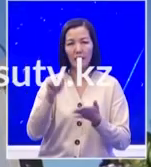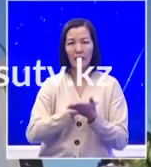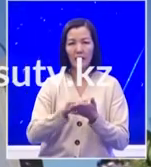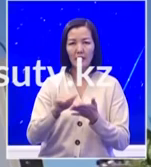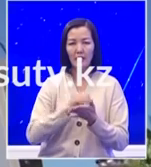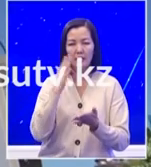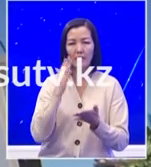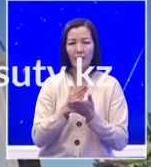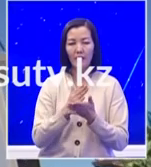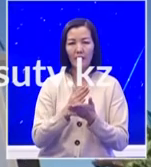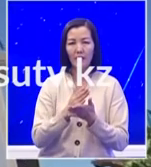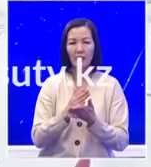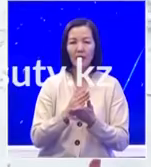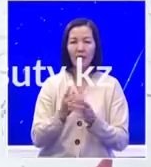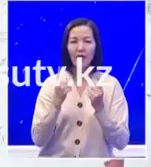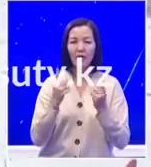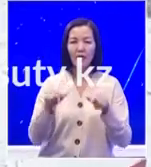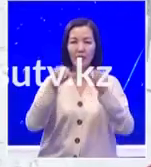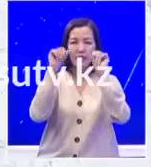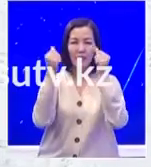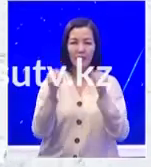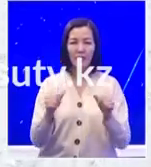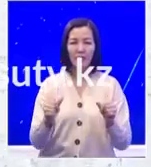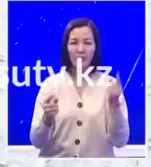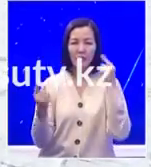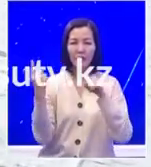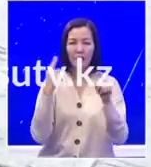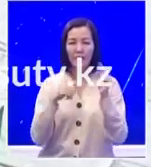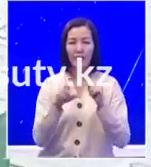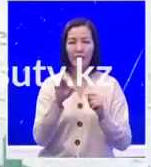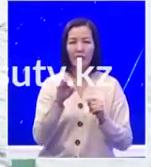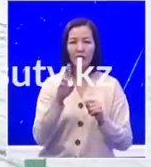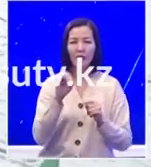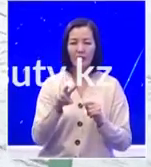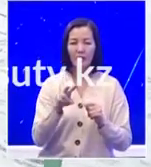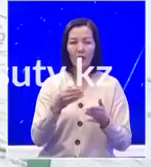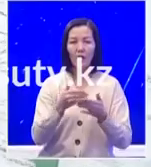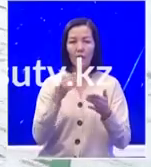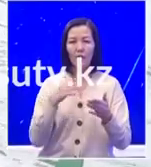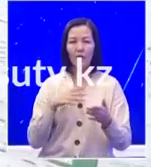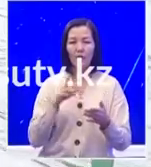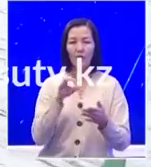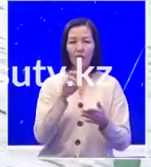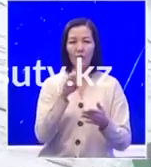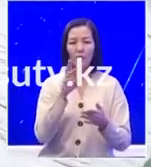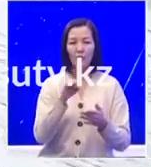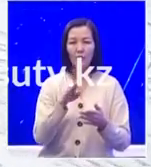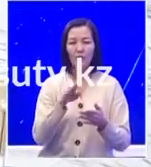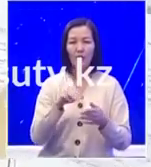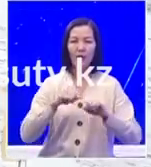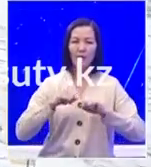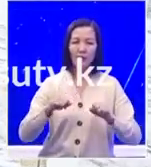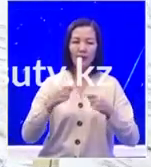сақтаулы. Еңселі ескерткіштің авторы мәдениет қайраткері Еркін Мақұлбаев. Бұған дейін Бөрібай шын қожа батырларды